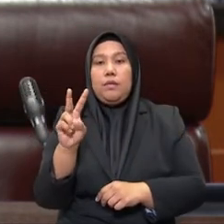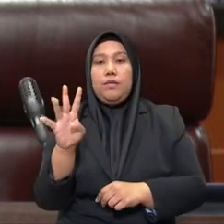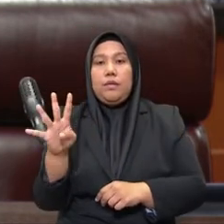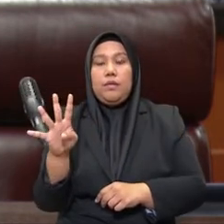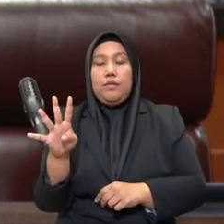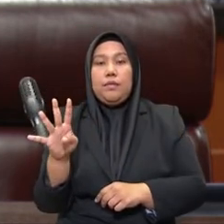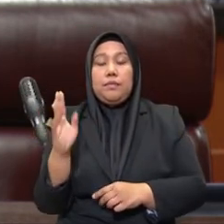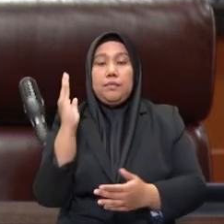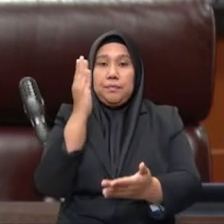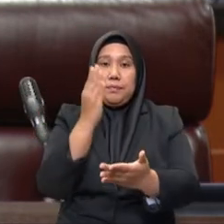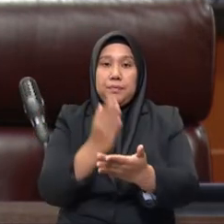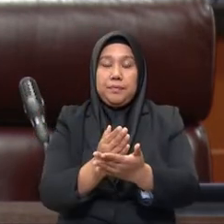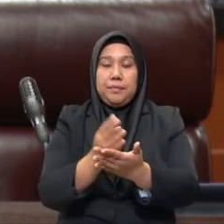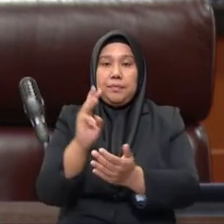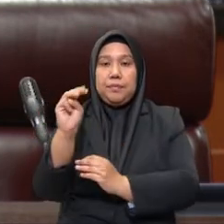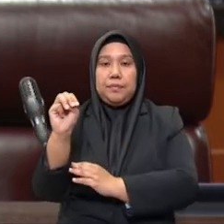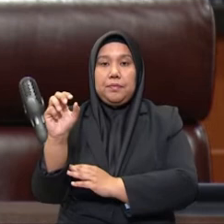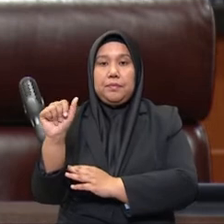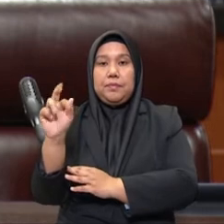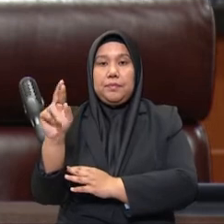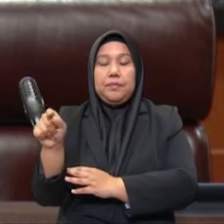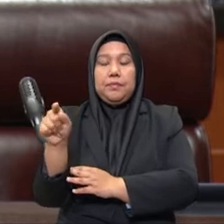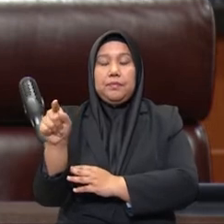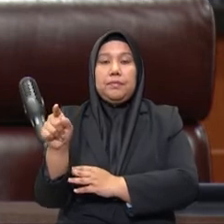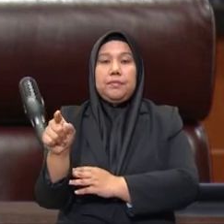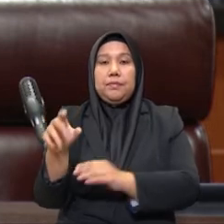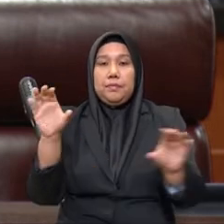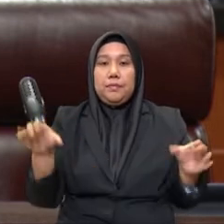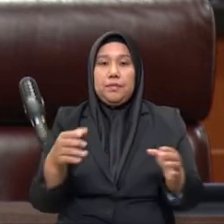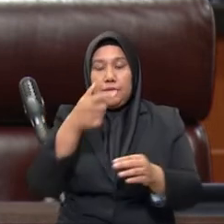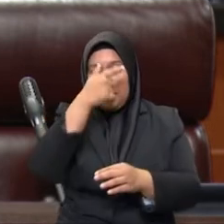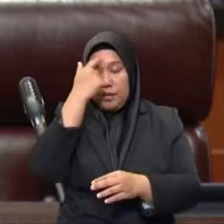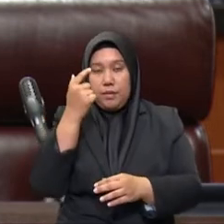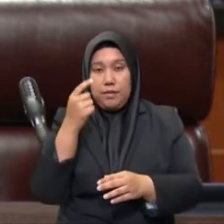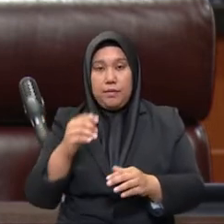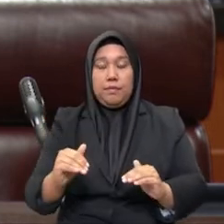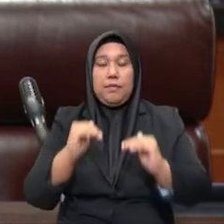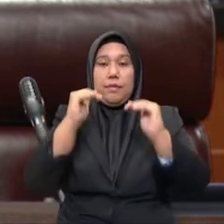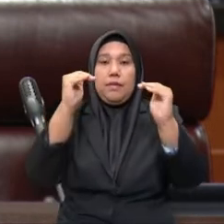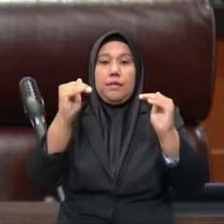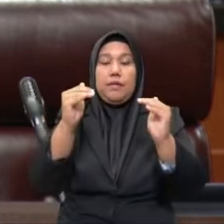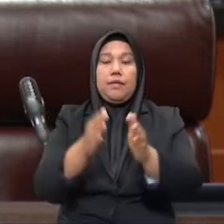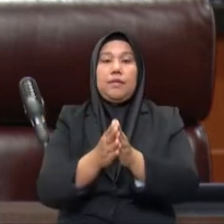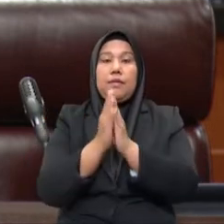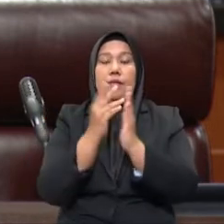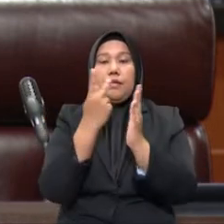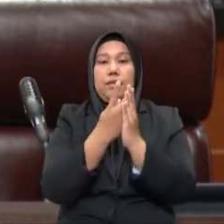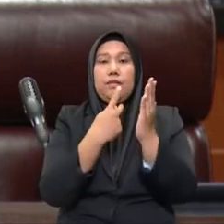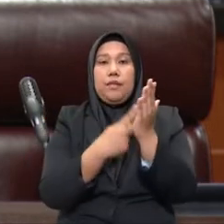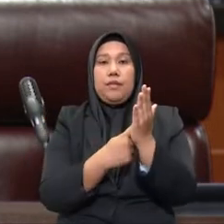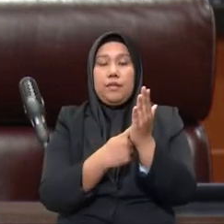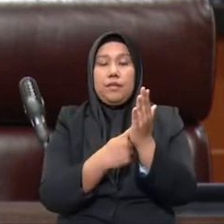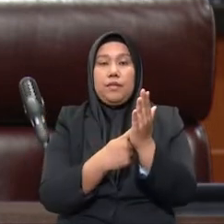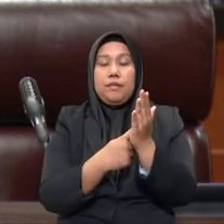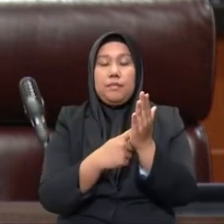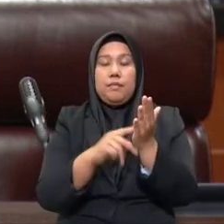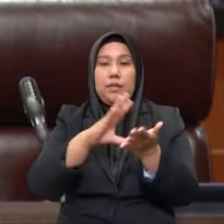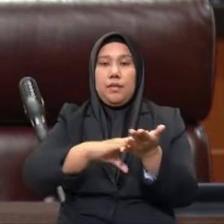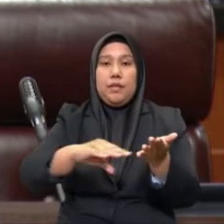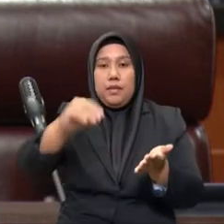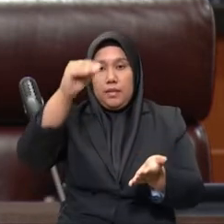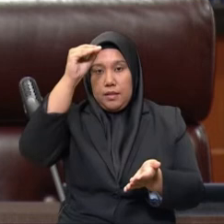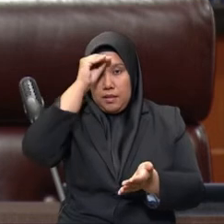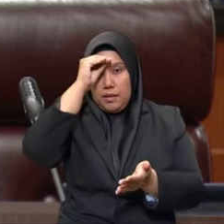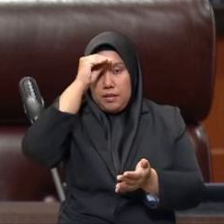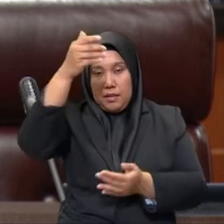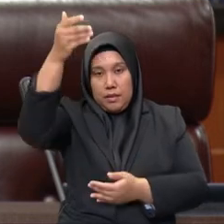Penamatan moratorium ini dilaksanakan bagi memberi laluan kepada peningkatan permintaan terhadap kursus pengajian kejururawatan